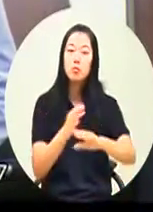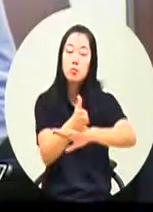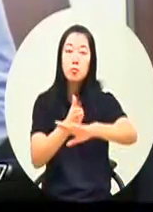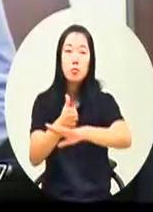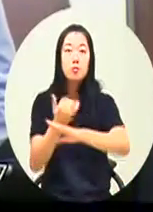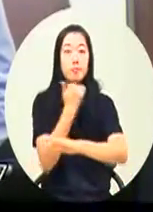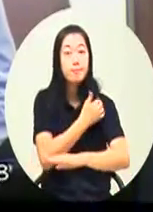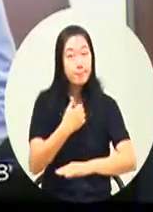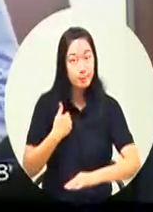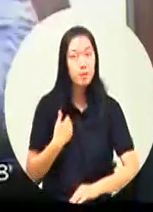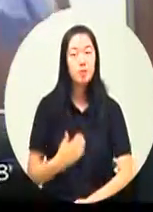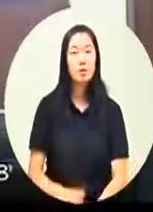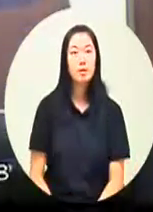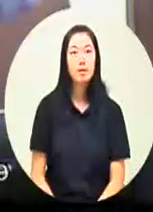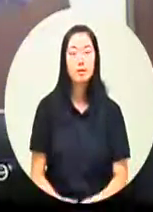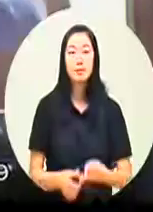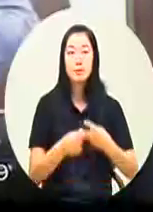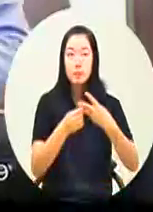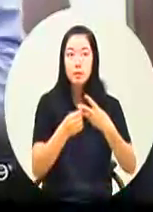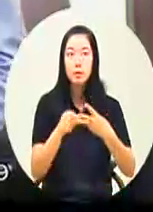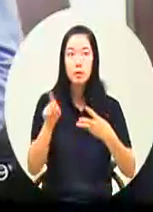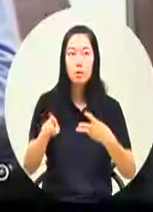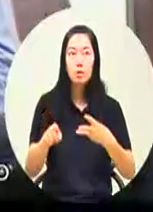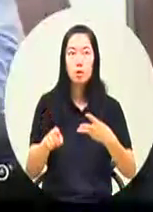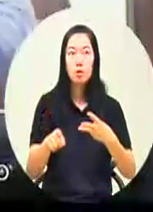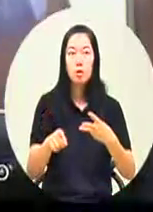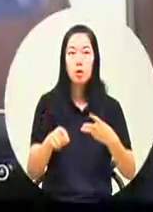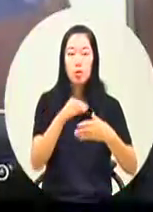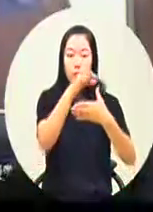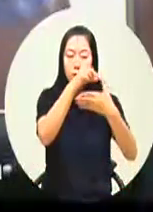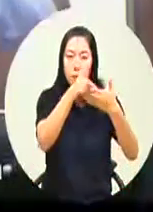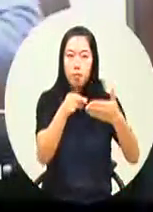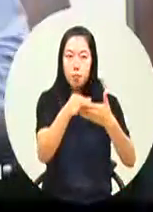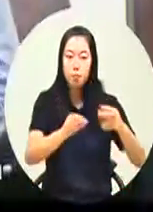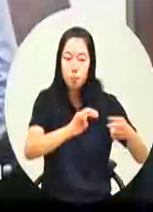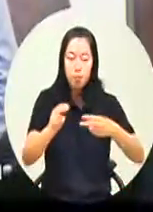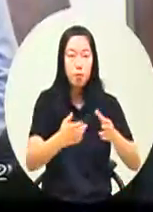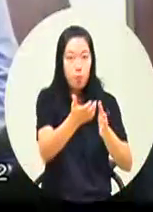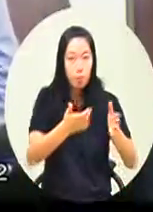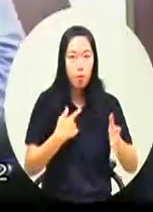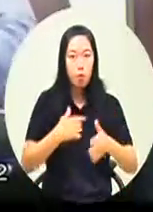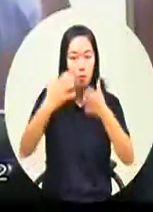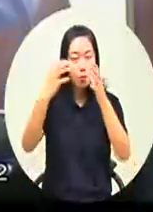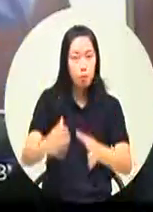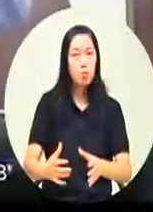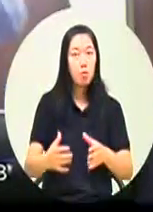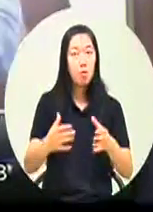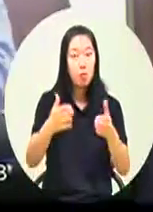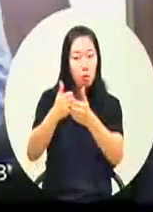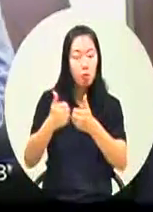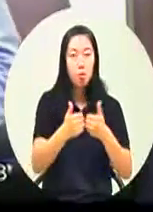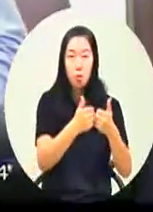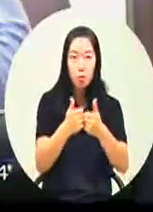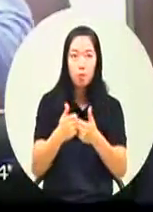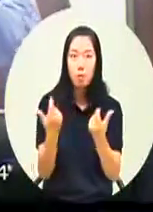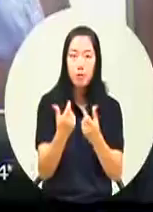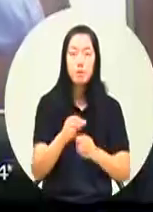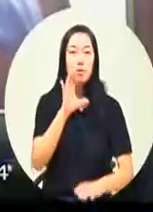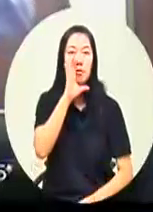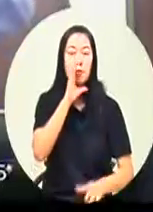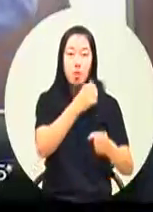哦。第三个，在中央还没有修法之前，我们要办 Eco-Mobility 哦，不只是哈马星，我们希